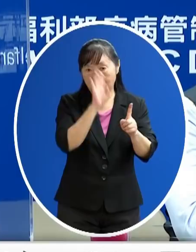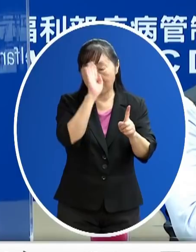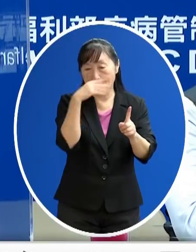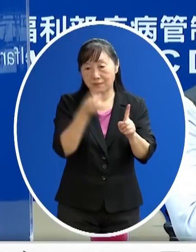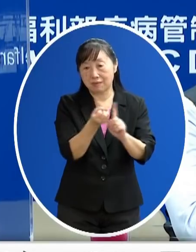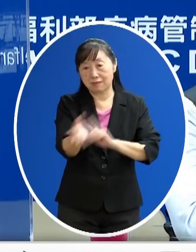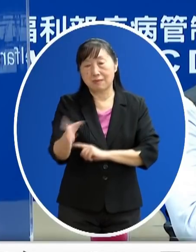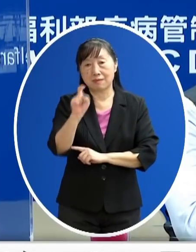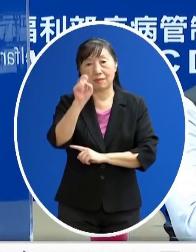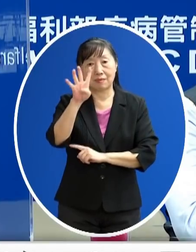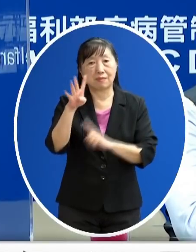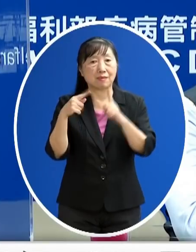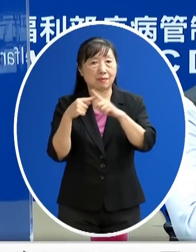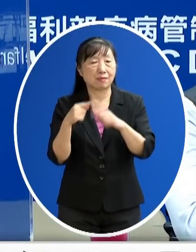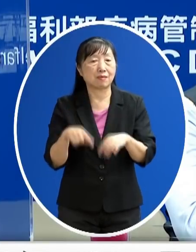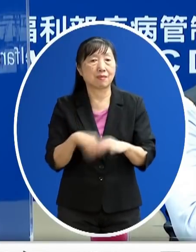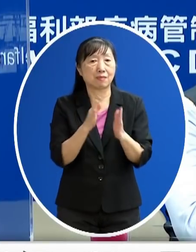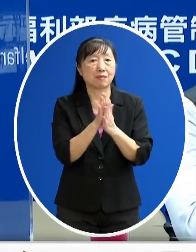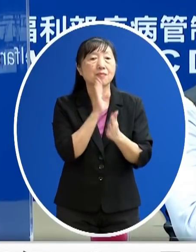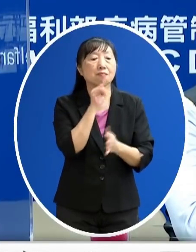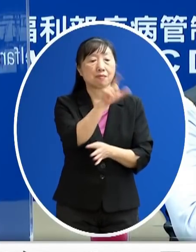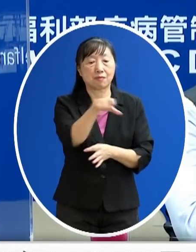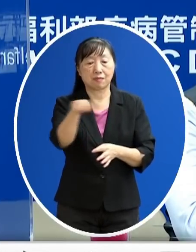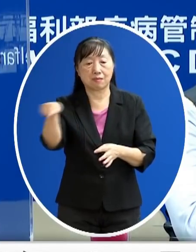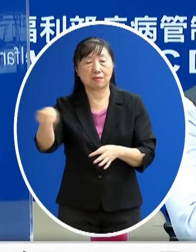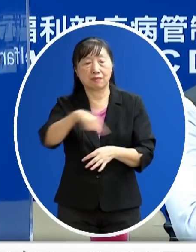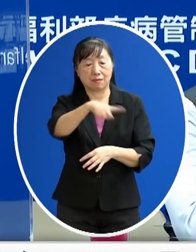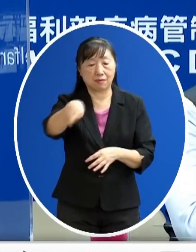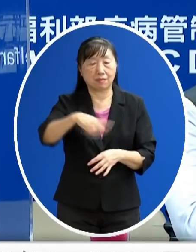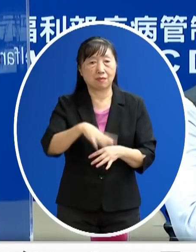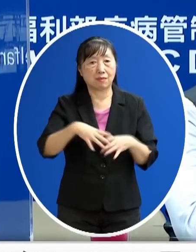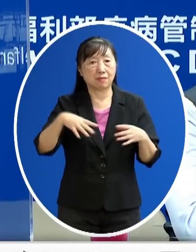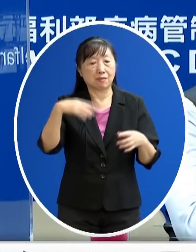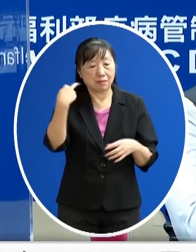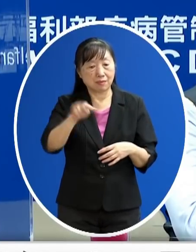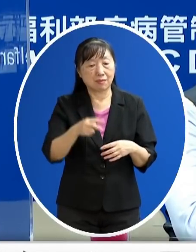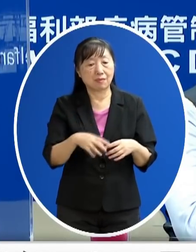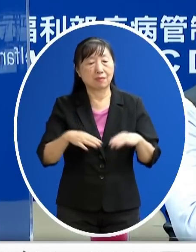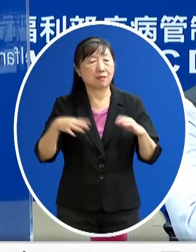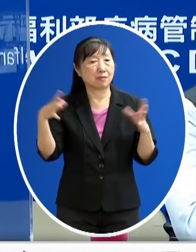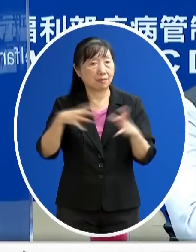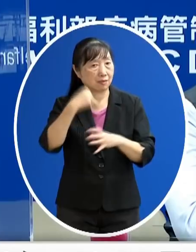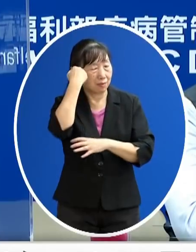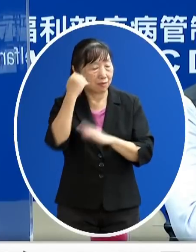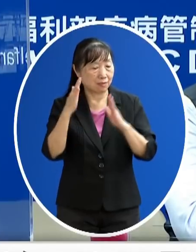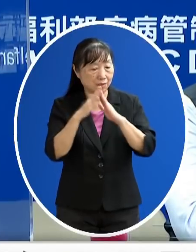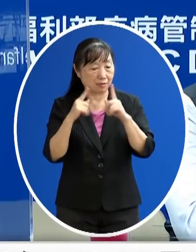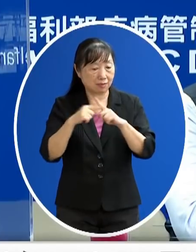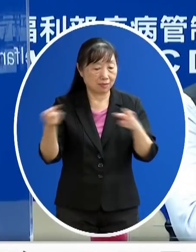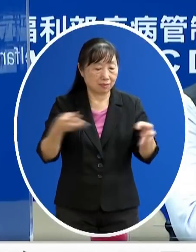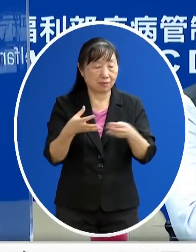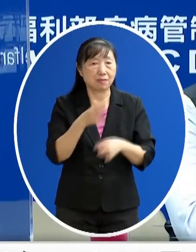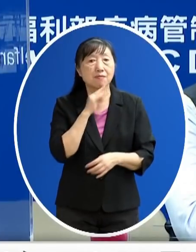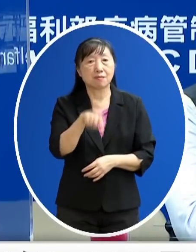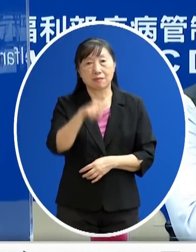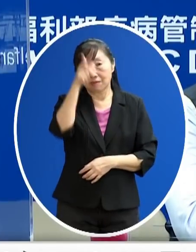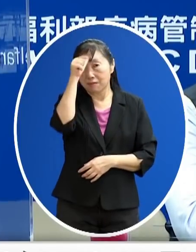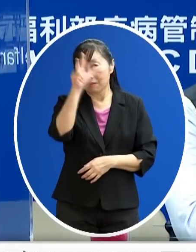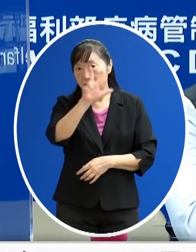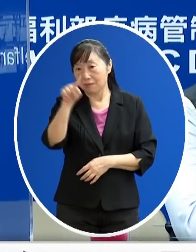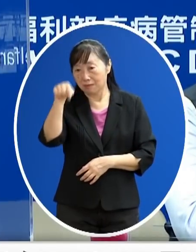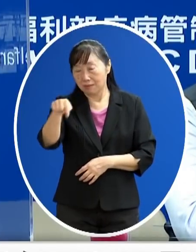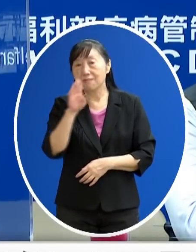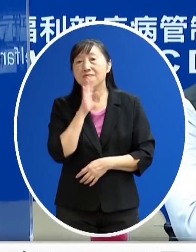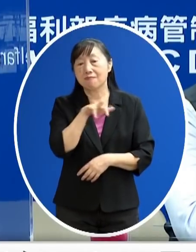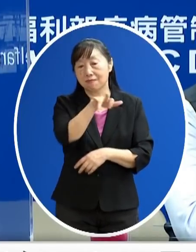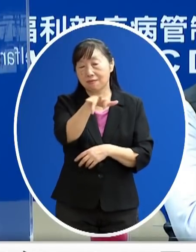是四人之外哈，都是确诊的同住家属，好，这边在黄色的部分是